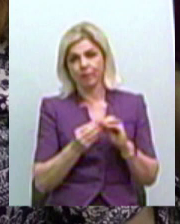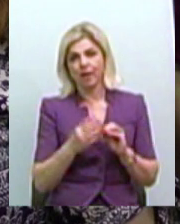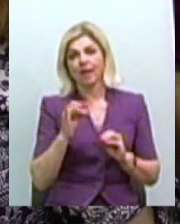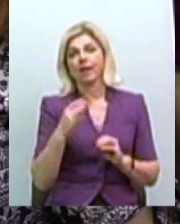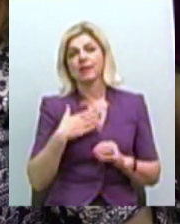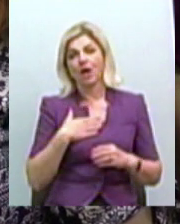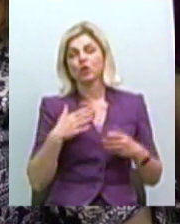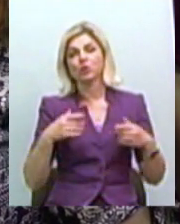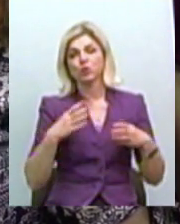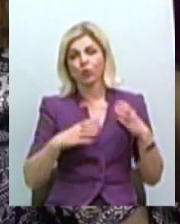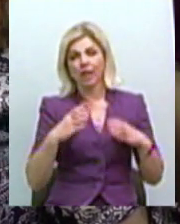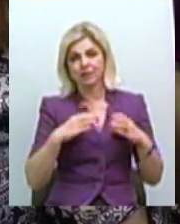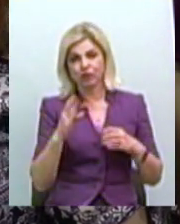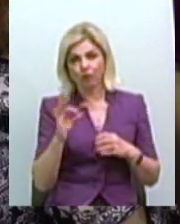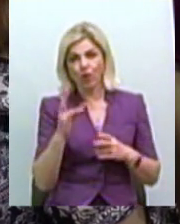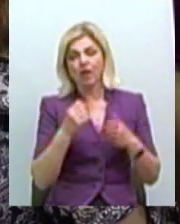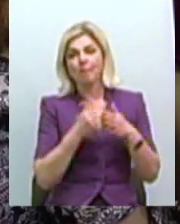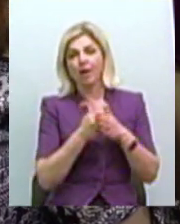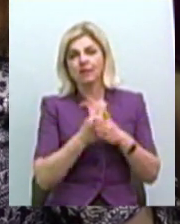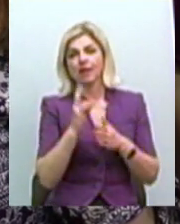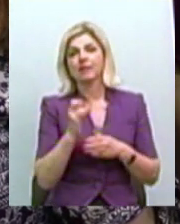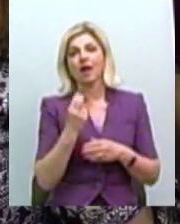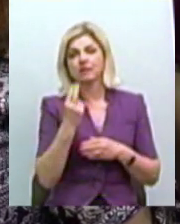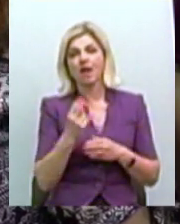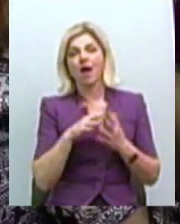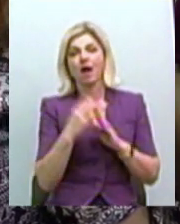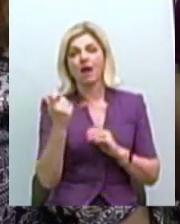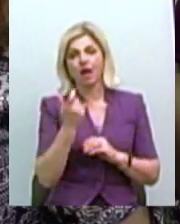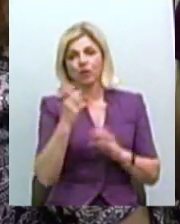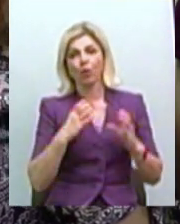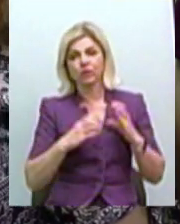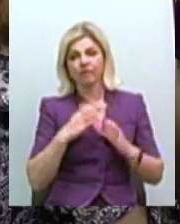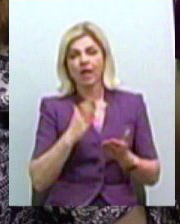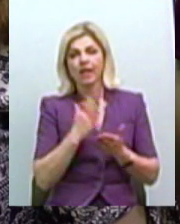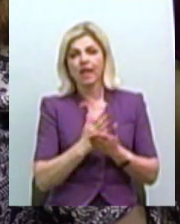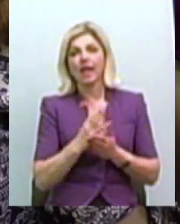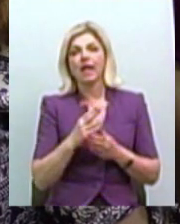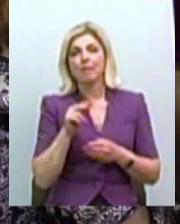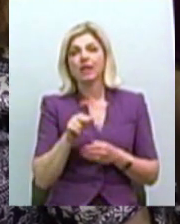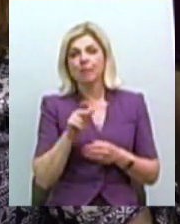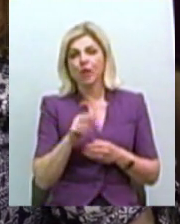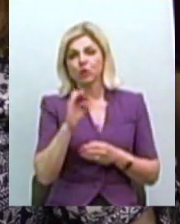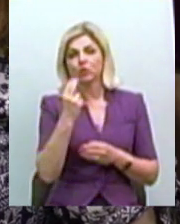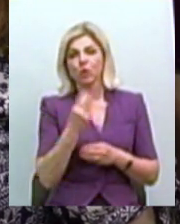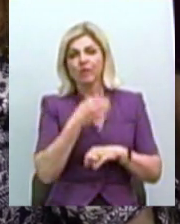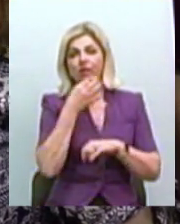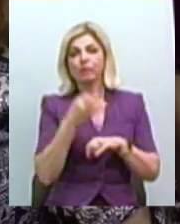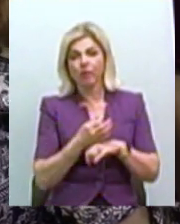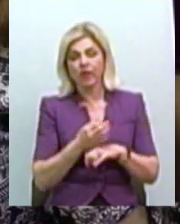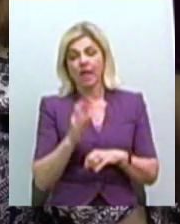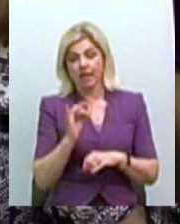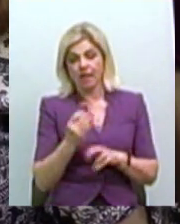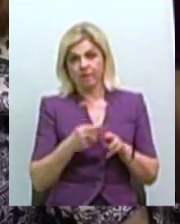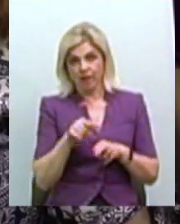студентство, у нас, наприклад, на базі Миколаївського національного аграрного університету є дисципліна «Соціальна відповідальність», і в розрізі цієї дисципліни